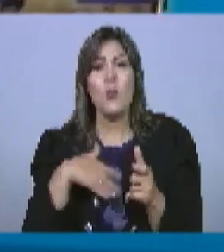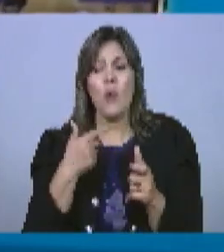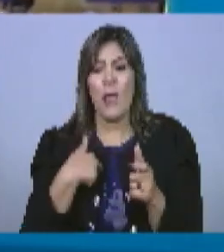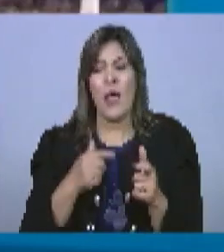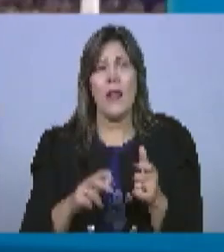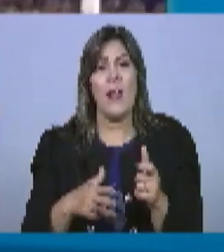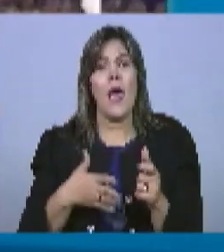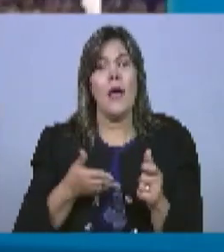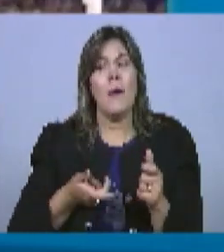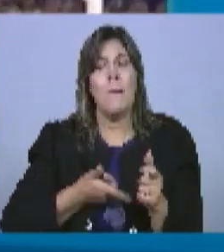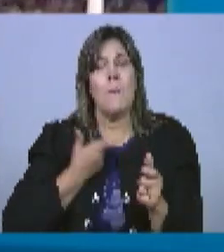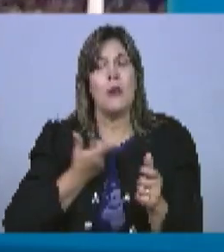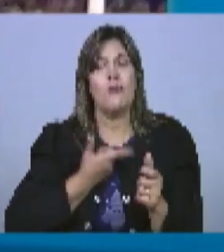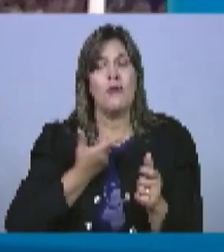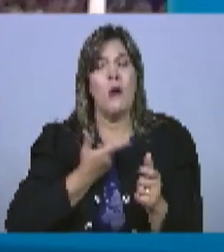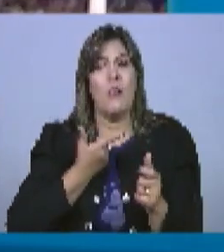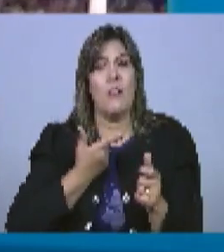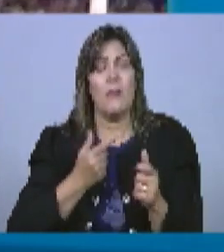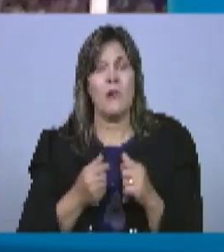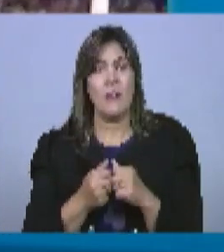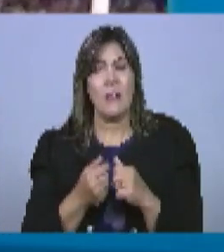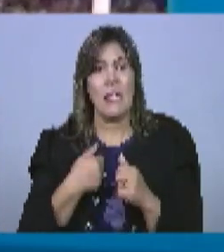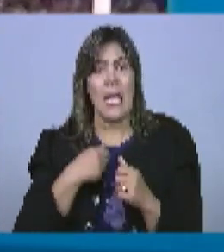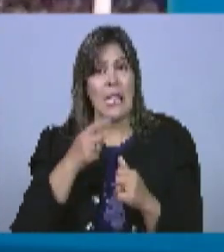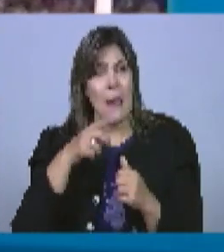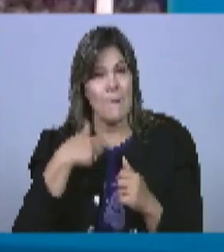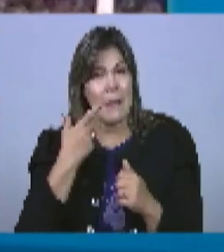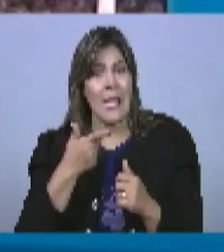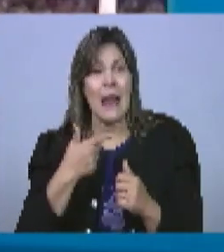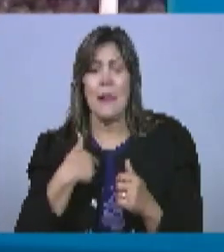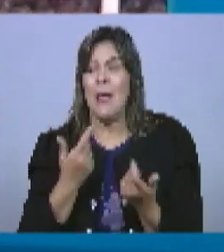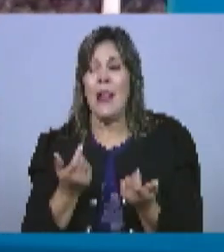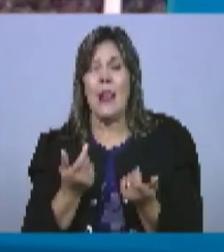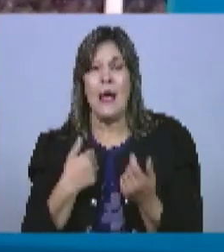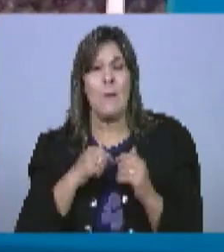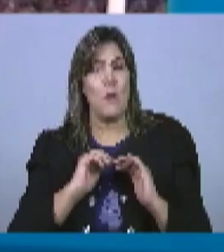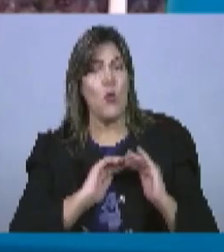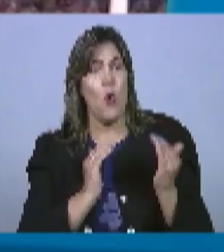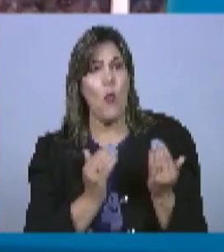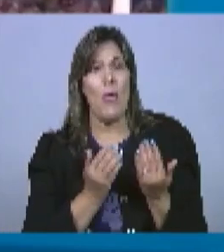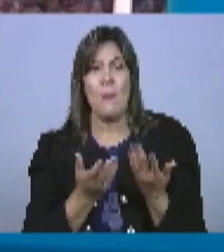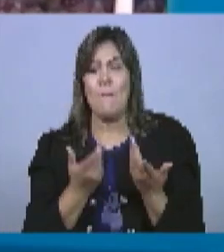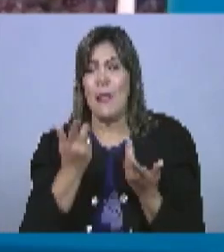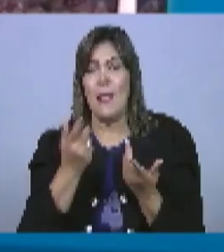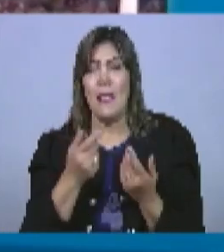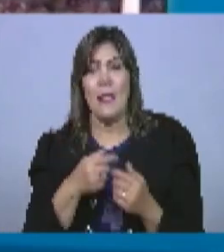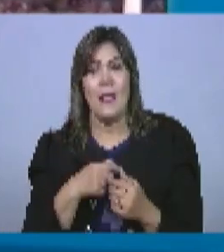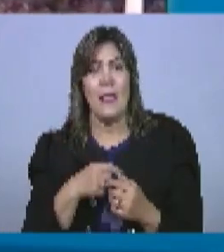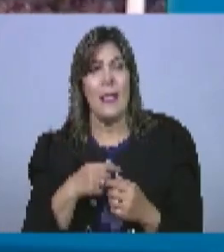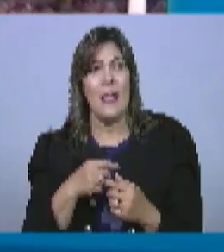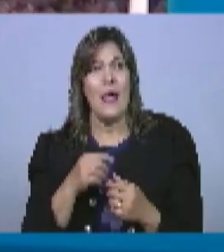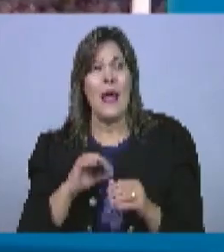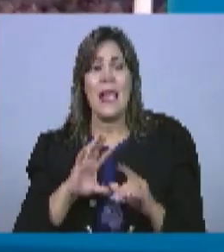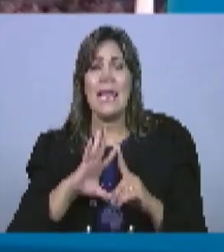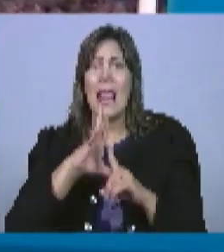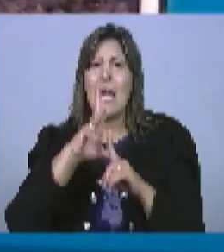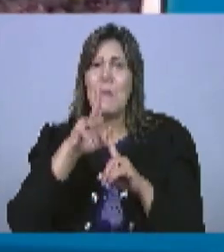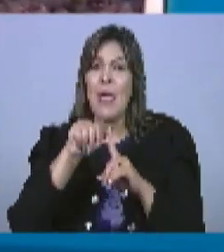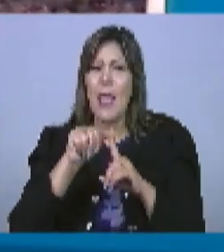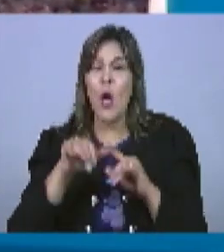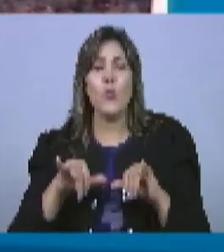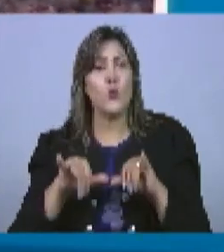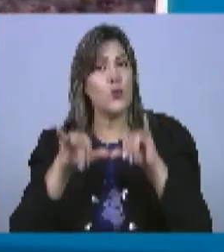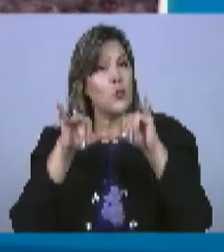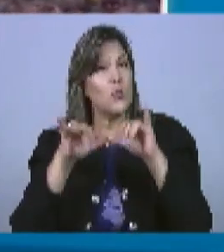الحداثه يعني هم بيتكلموا على الحداثه وبمن بيها وبيقول لك احنا احنا بتوع الحداثه وبتوع التنميه وبتوع